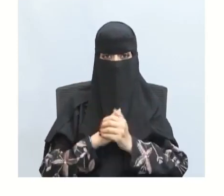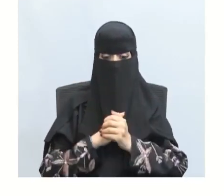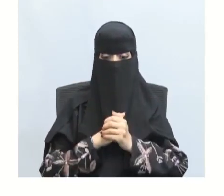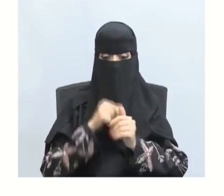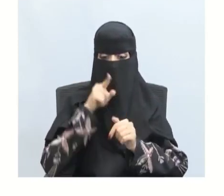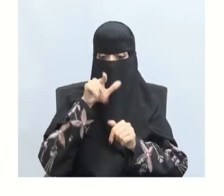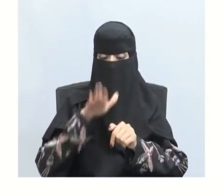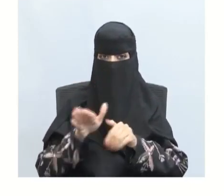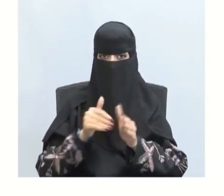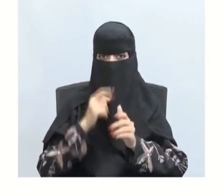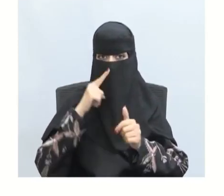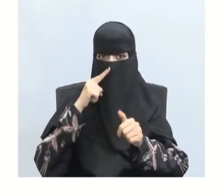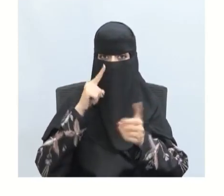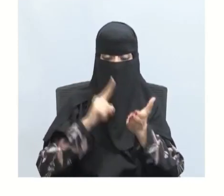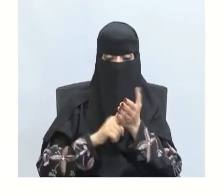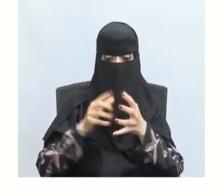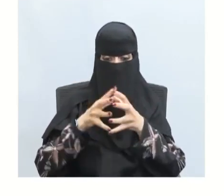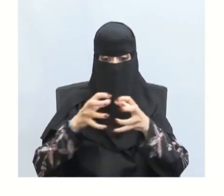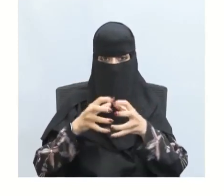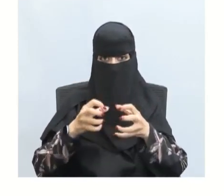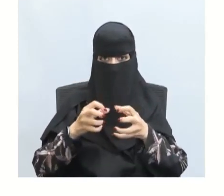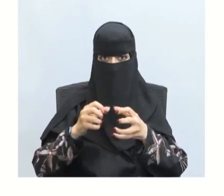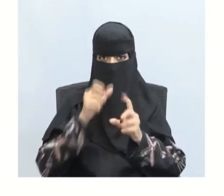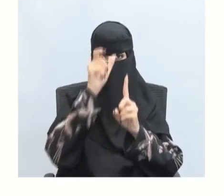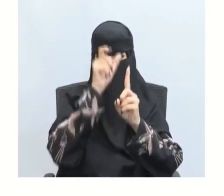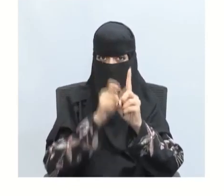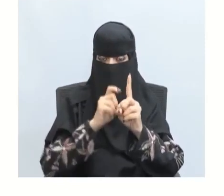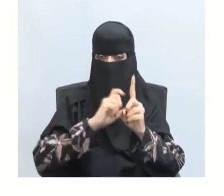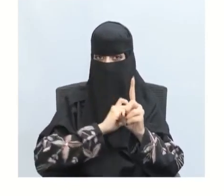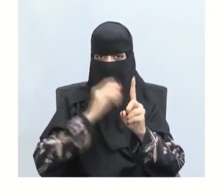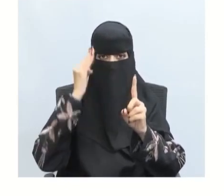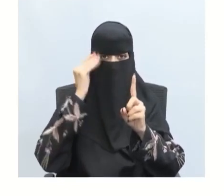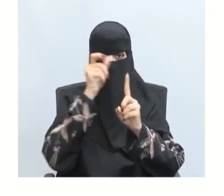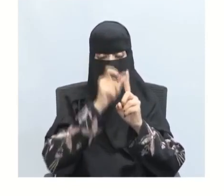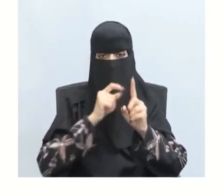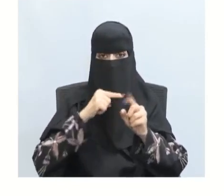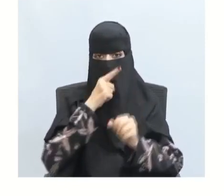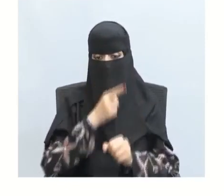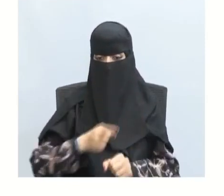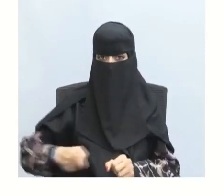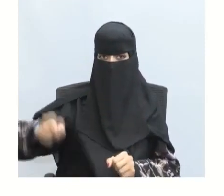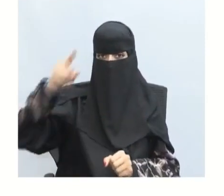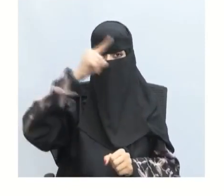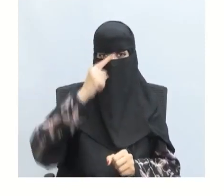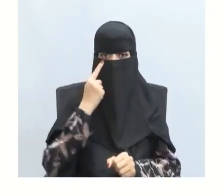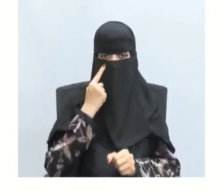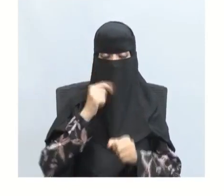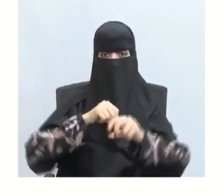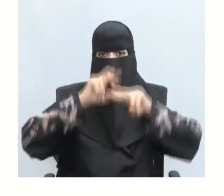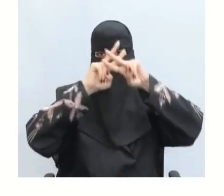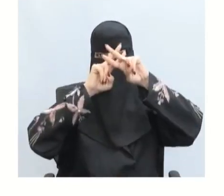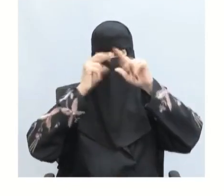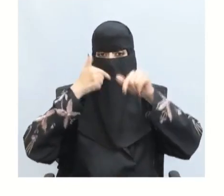وهو ان يشرح الطالب او الطالبه دوره حياه النجوم ان